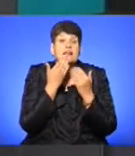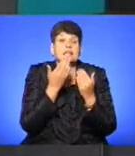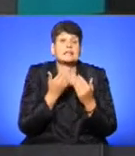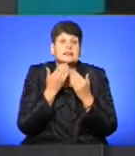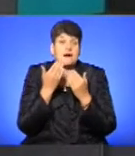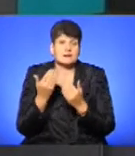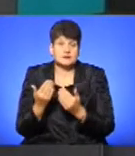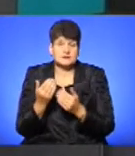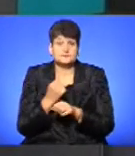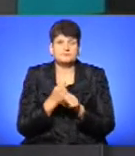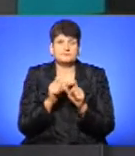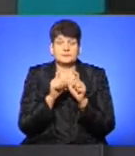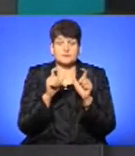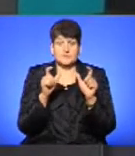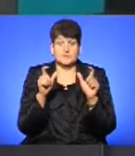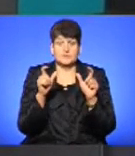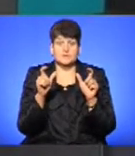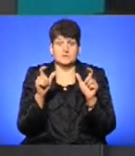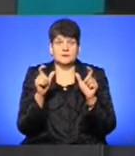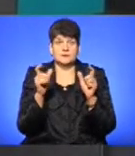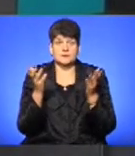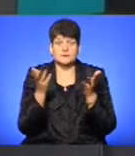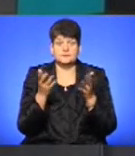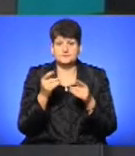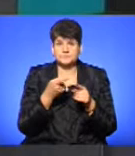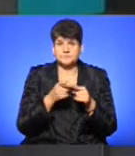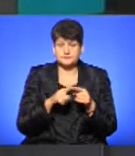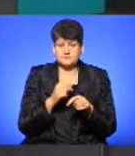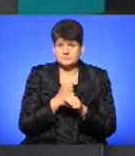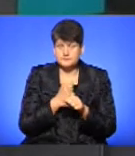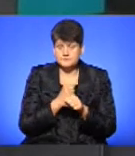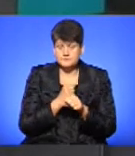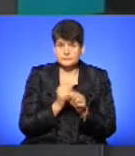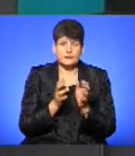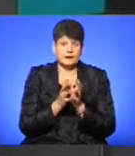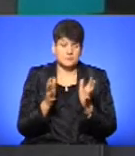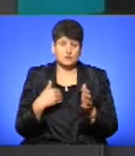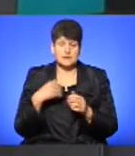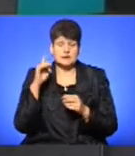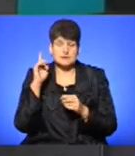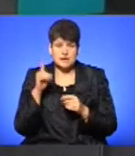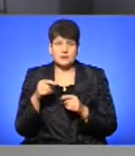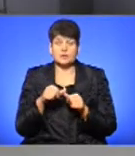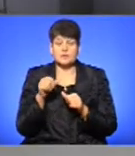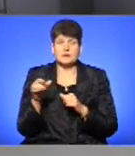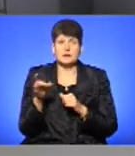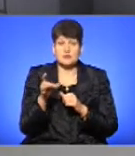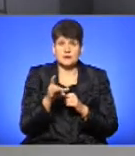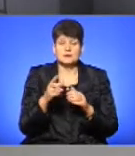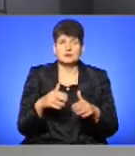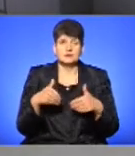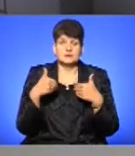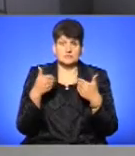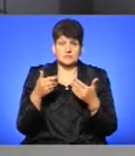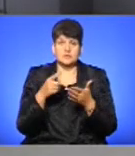до аптек, які там аптеки це проводять. В більшості, я знаю, деякі райони безпосередньо звертаються і в